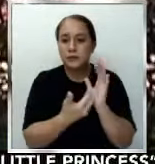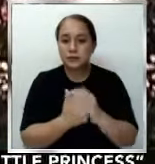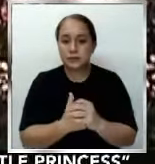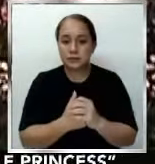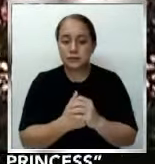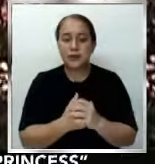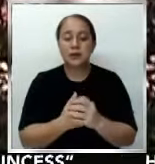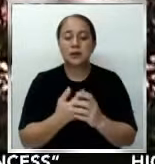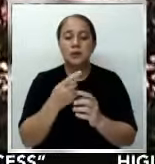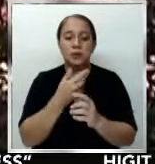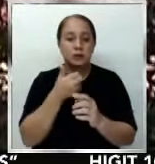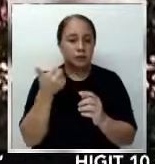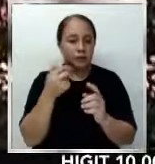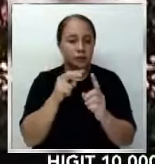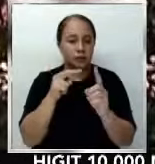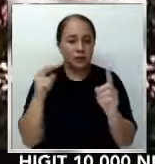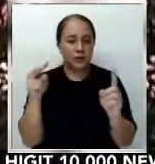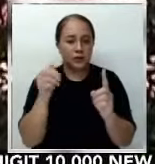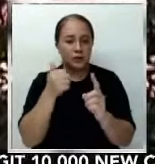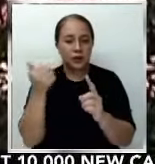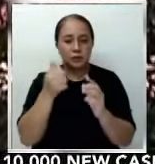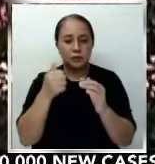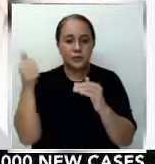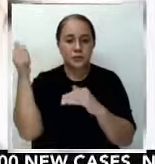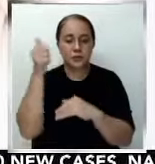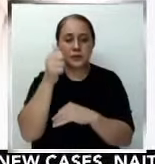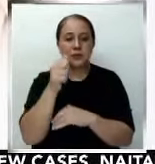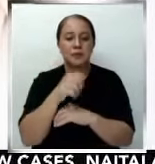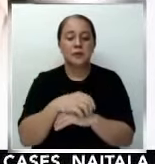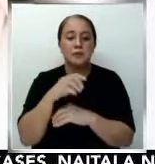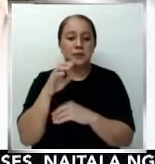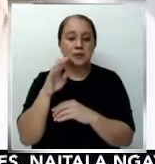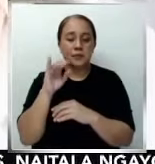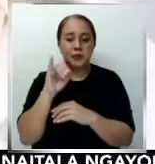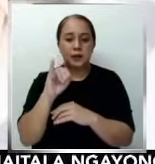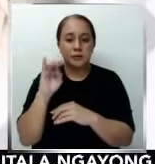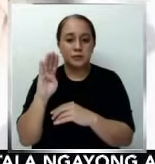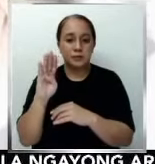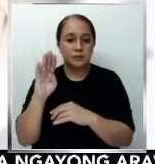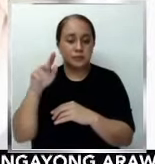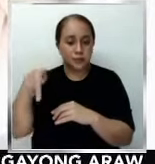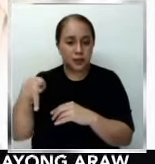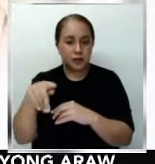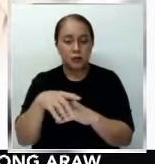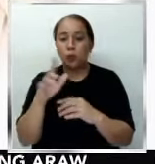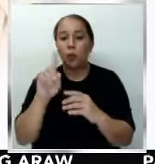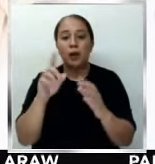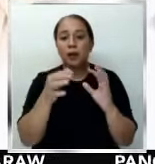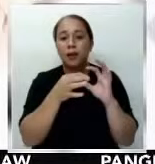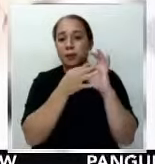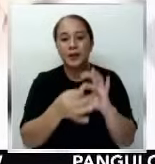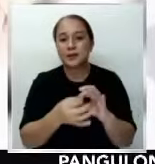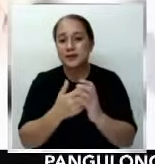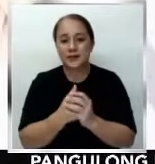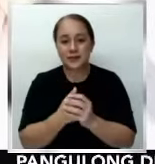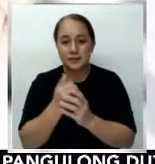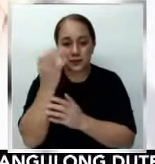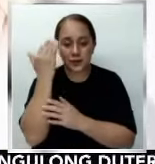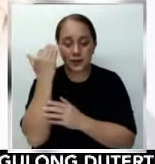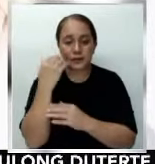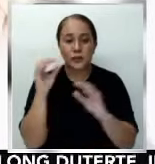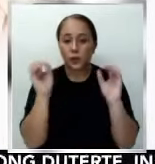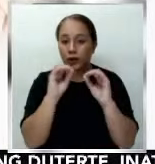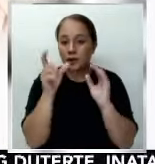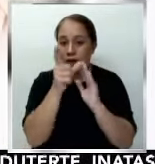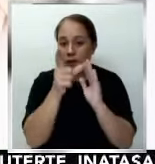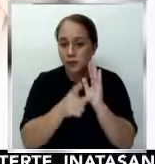pananaw ng dating presidente ng Integrated Bar of the Philippines. Wala akong batayan yon sapagkat wala namang batas o